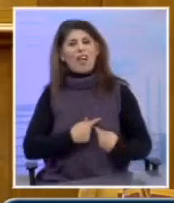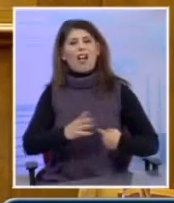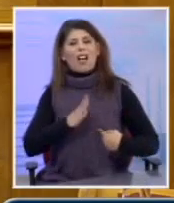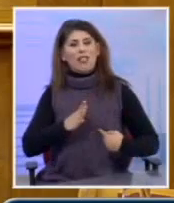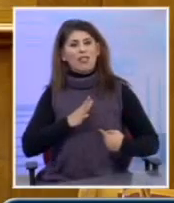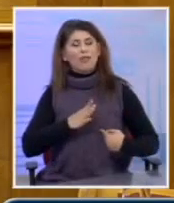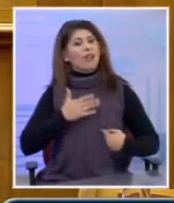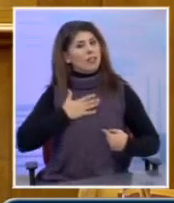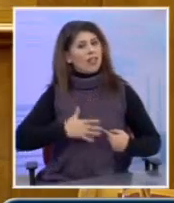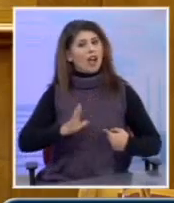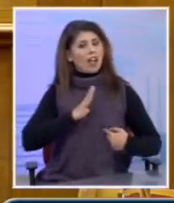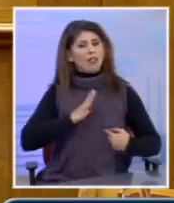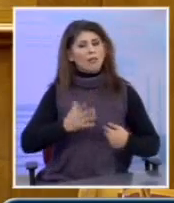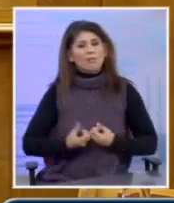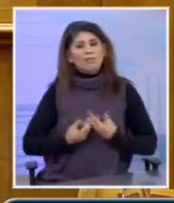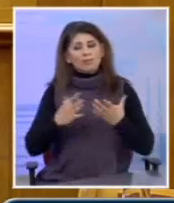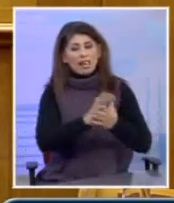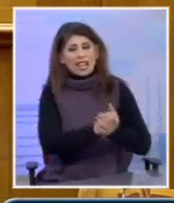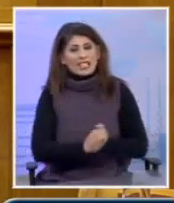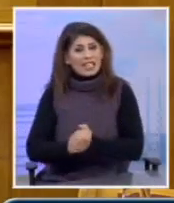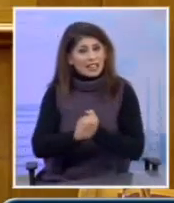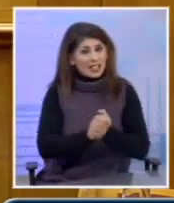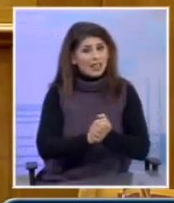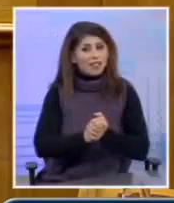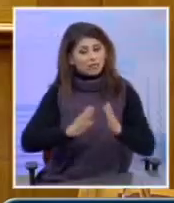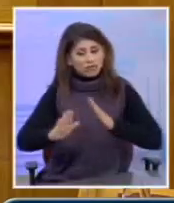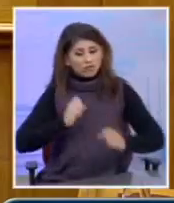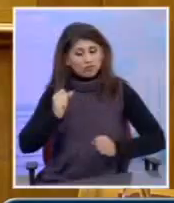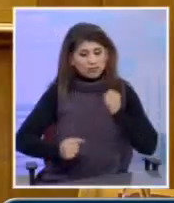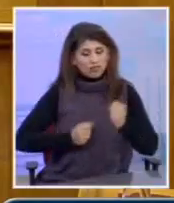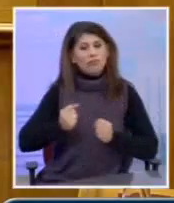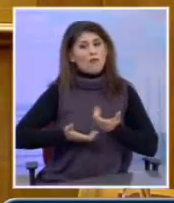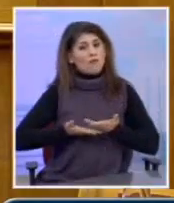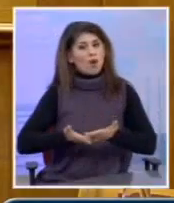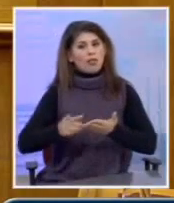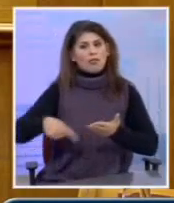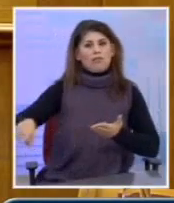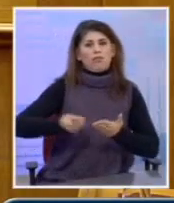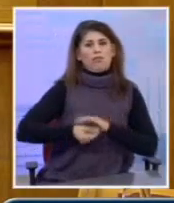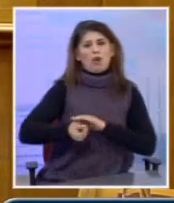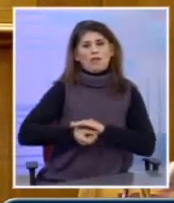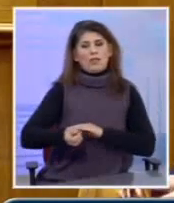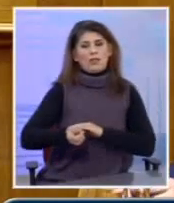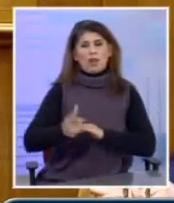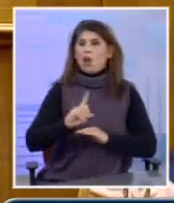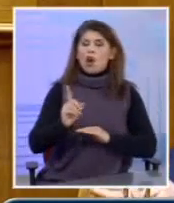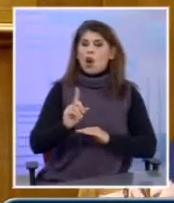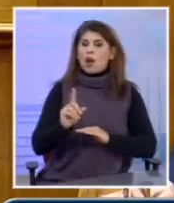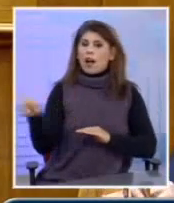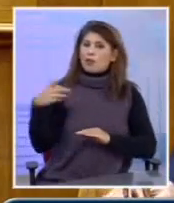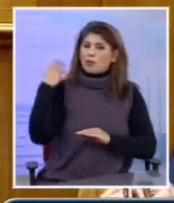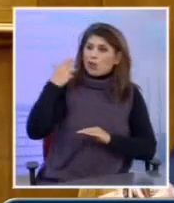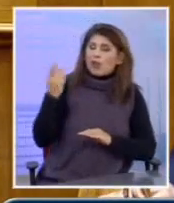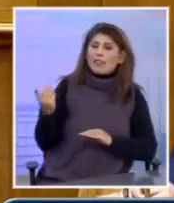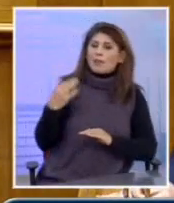να αναδειχθεί η αίσθηση της αλληλεγγύης, το αίσθημα της αλληλεγγύης σε αυτούς τους ανθρώπους, και όχι αντιδράσεις για το